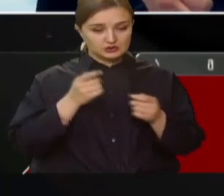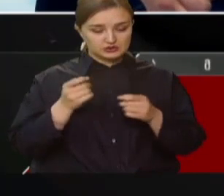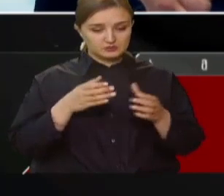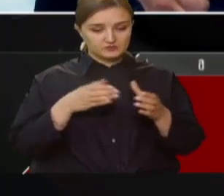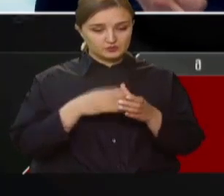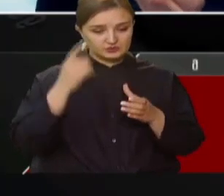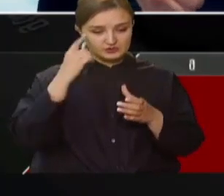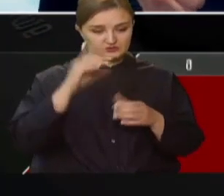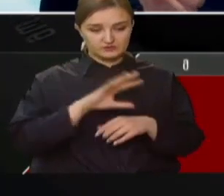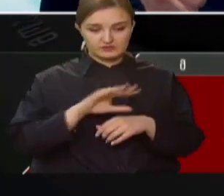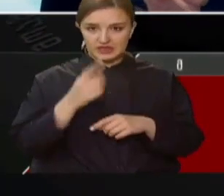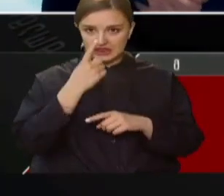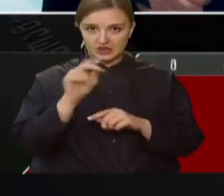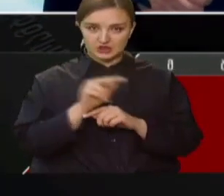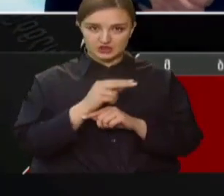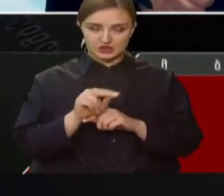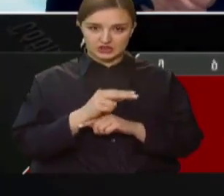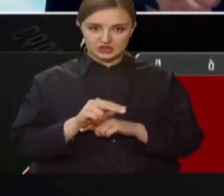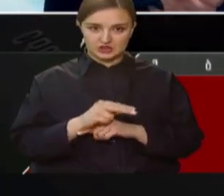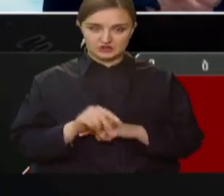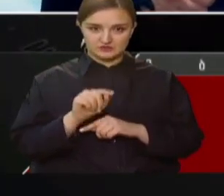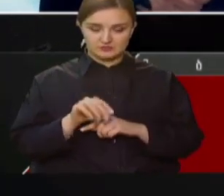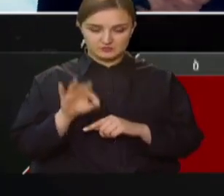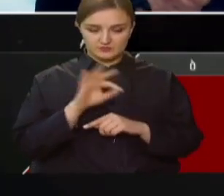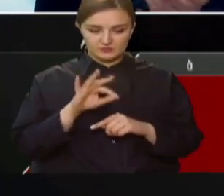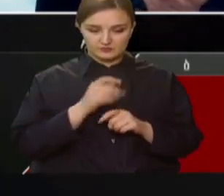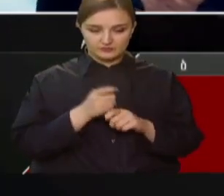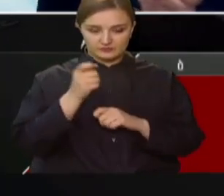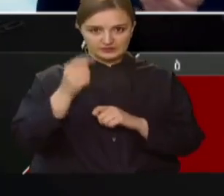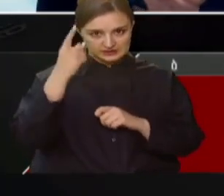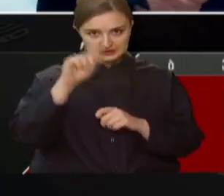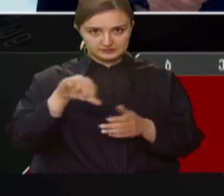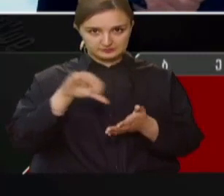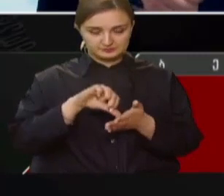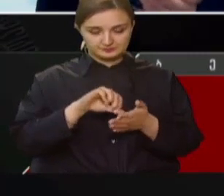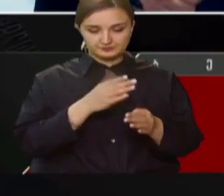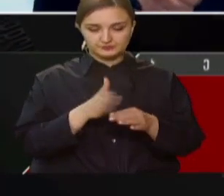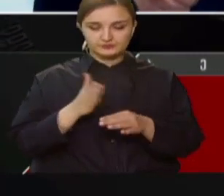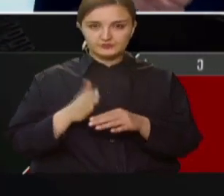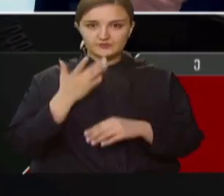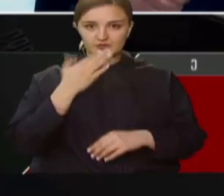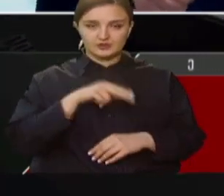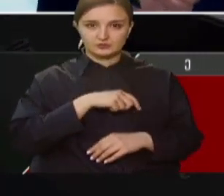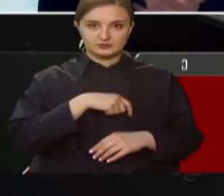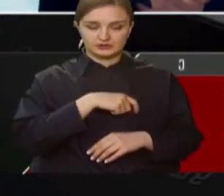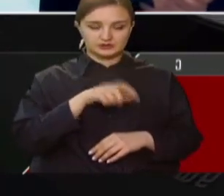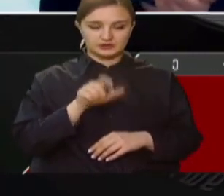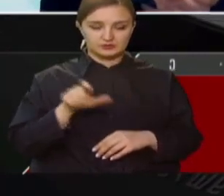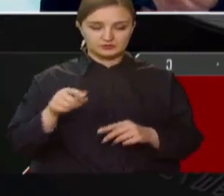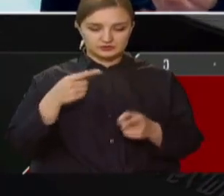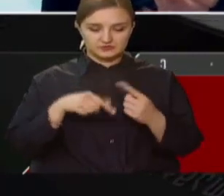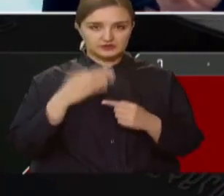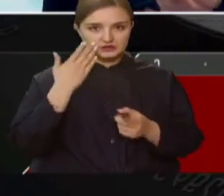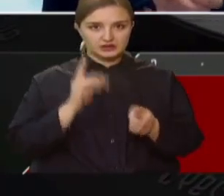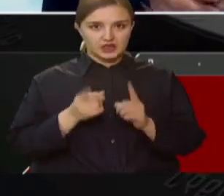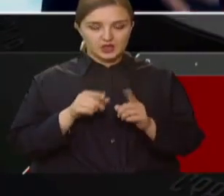ეს კრიტიკული შენიშვნა, რომლის შეტანის ინიციატივითაც გამოდიან ცალკეული ევროპელი დეპუტატები, რეალურად